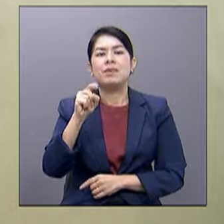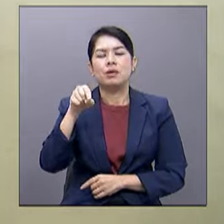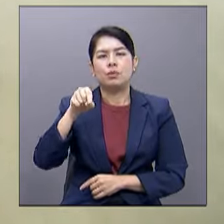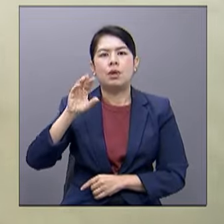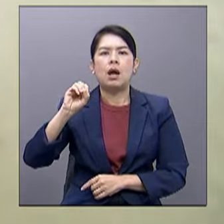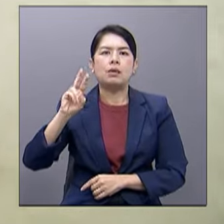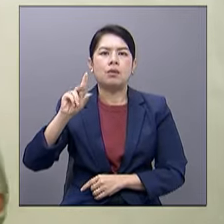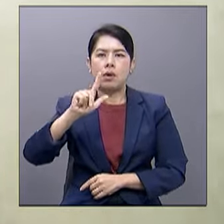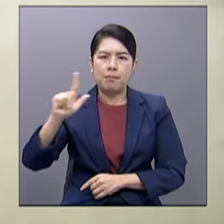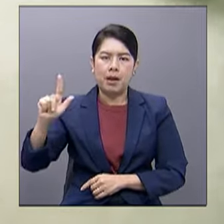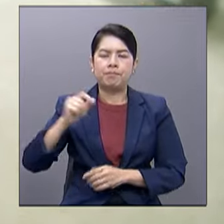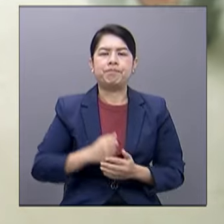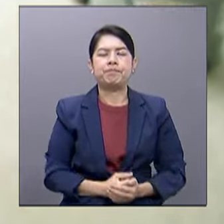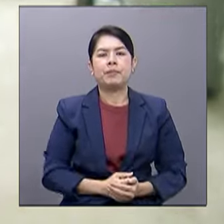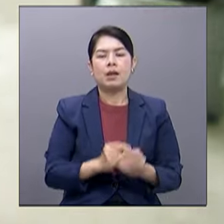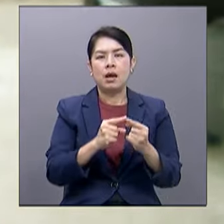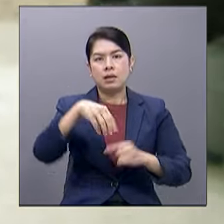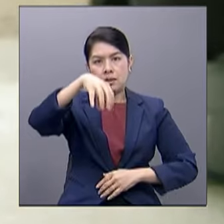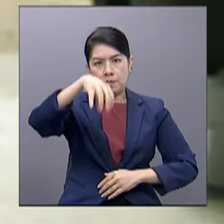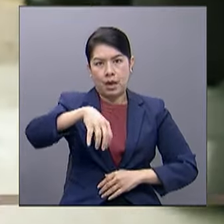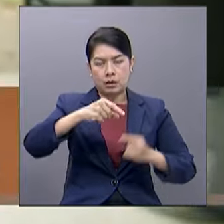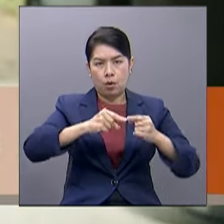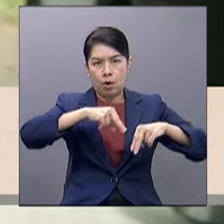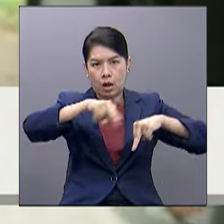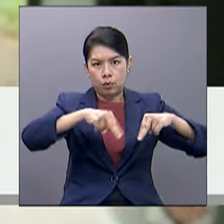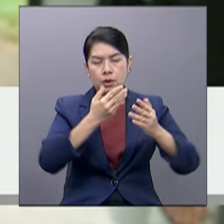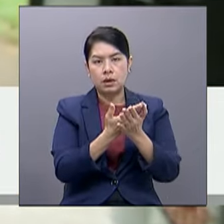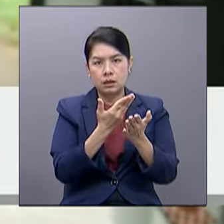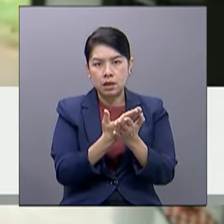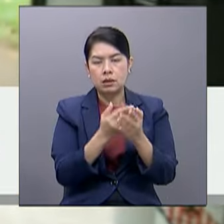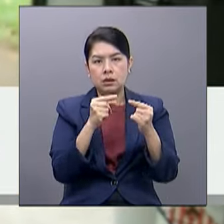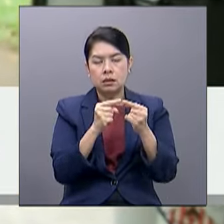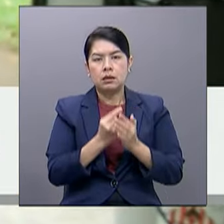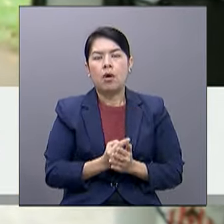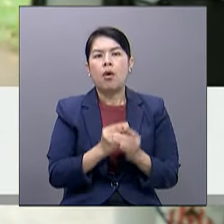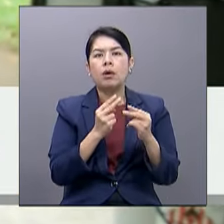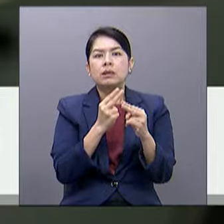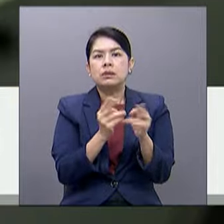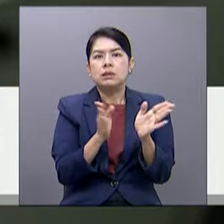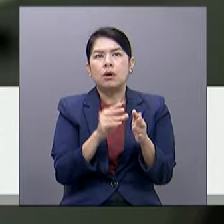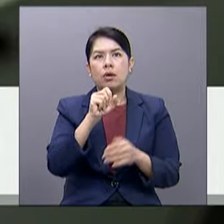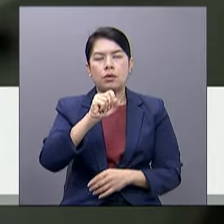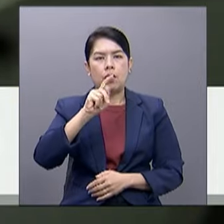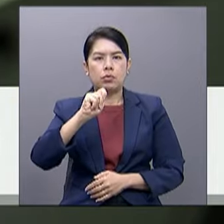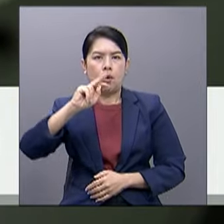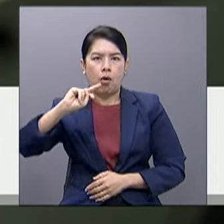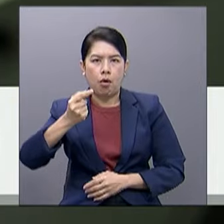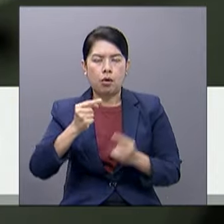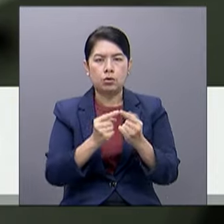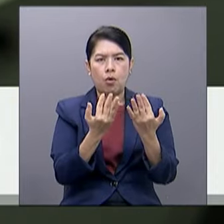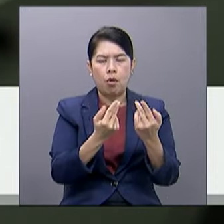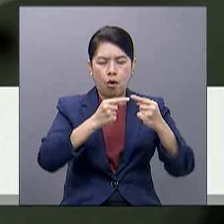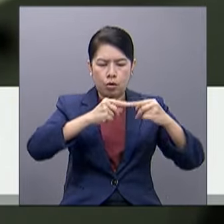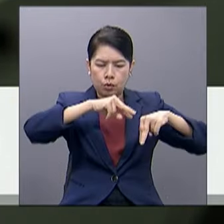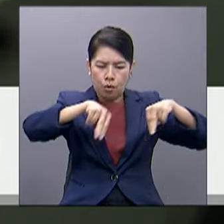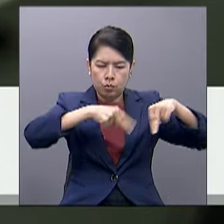กลางโดยสำนักการตรวจเงินแผ่นดินหรือว่าสตงและอีก 2โครงการอยู่ระหว่างการตรวจสอบโดยศูนย์ปฏิบัติการต่อ